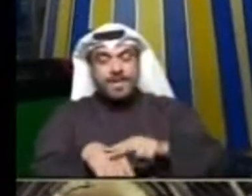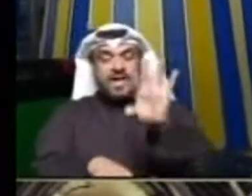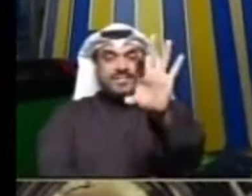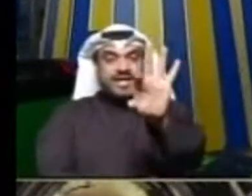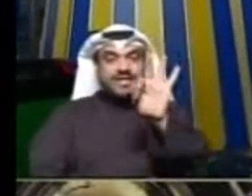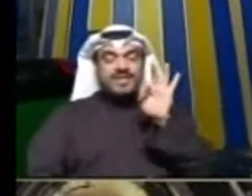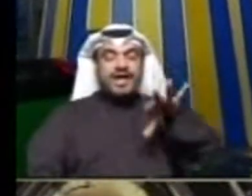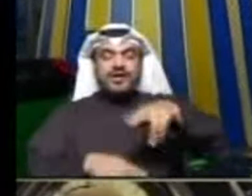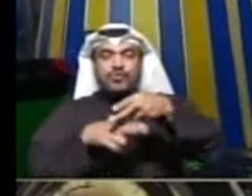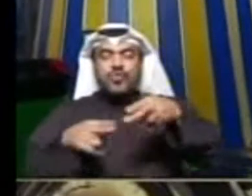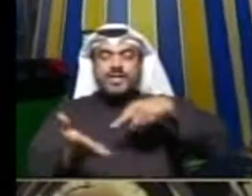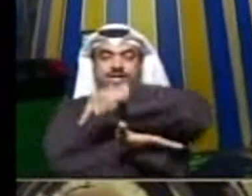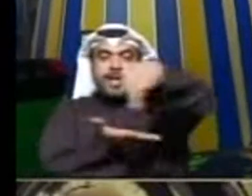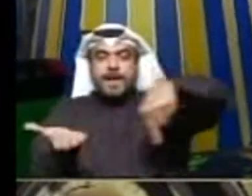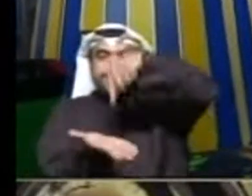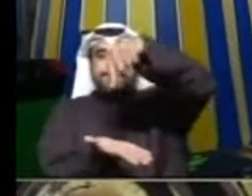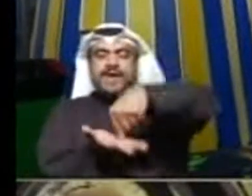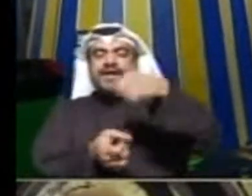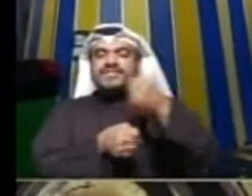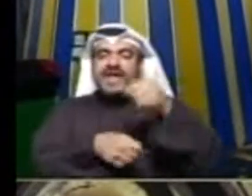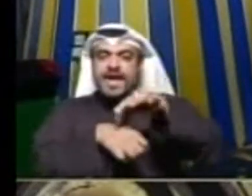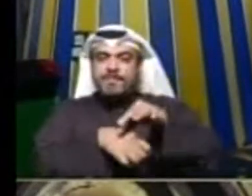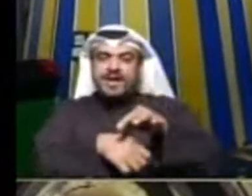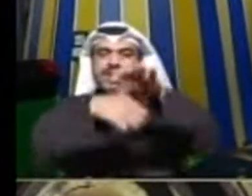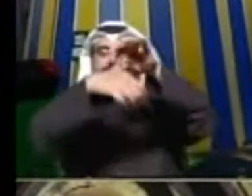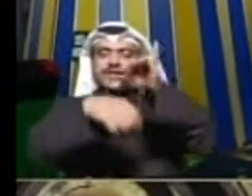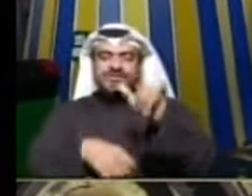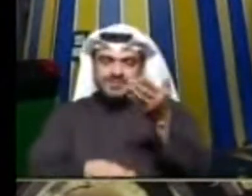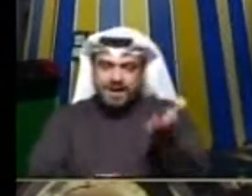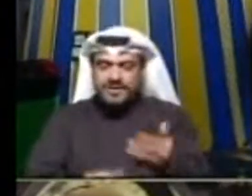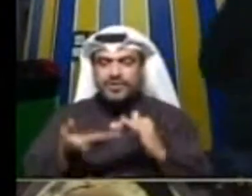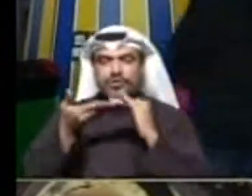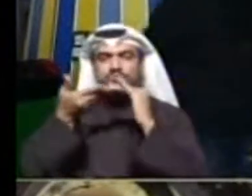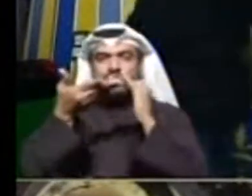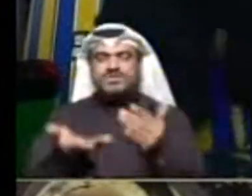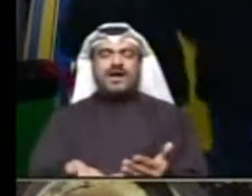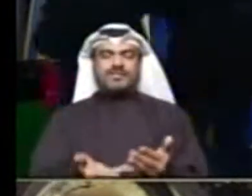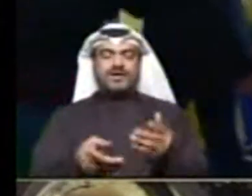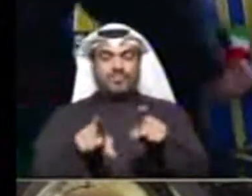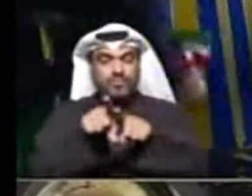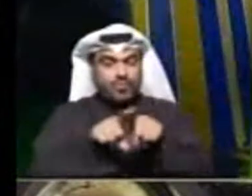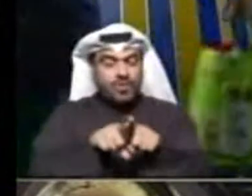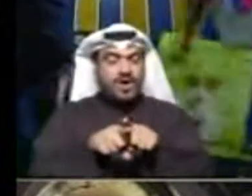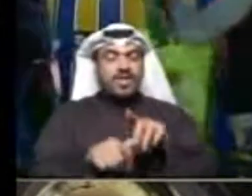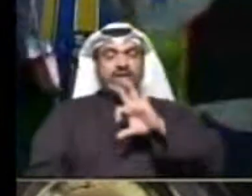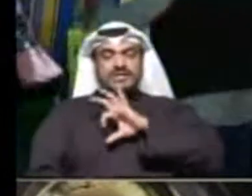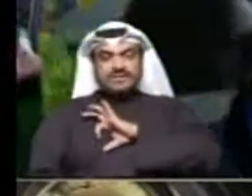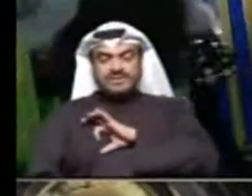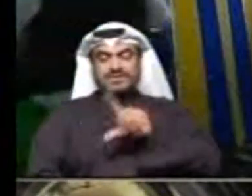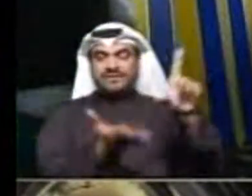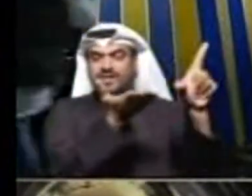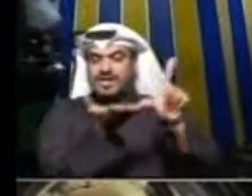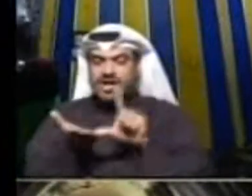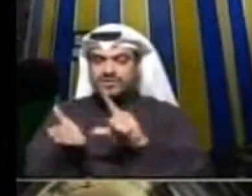الإنساني، دائما الكويت ترعى أي نشاط إنساني. فالقائمين اليوم الهيئة الخيرية الإسلامية